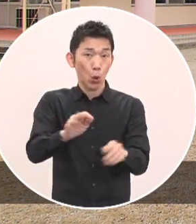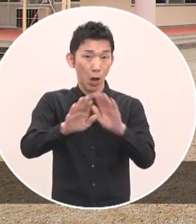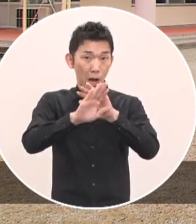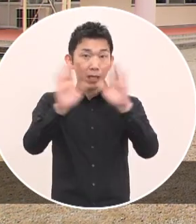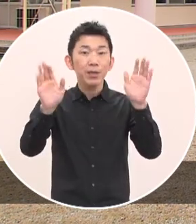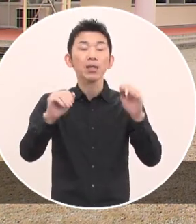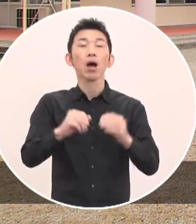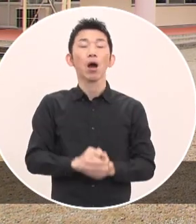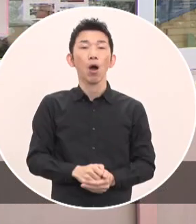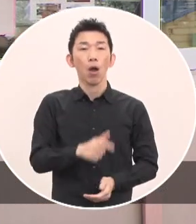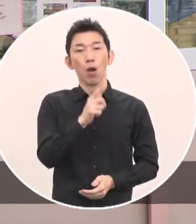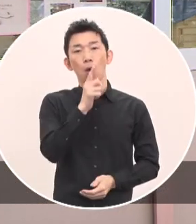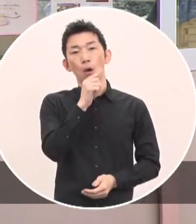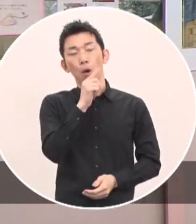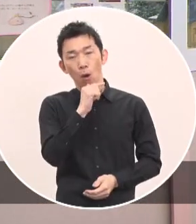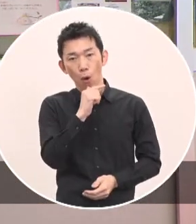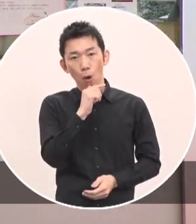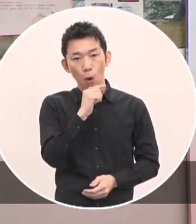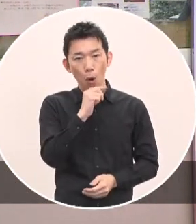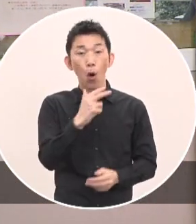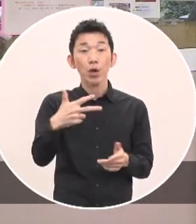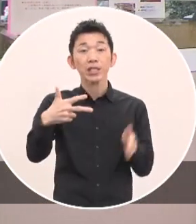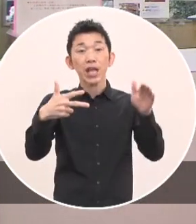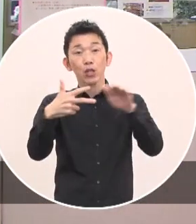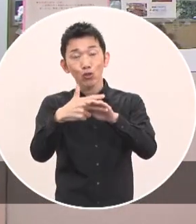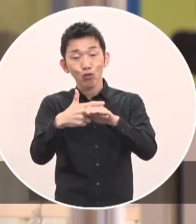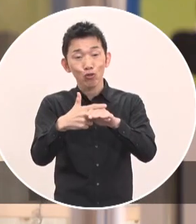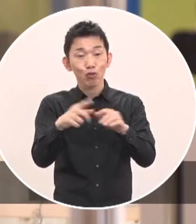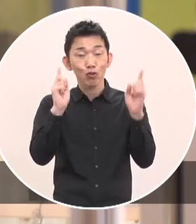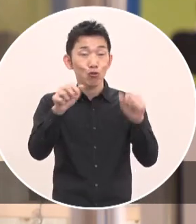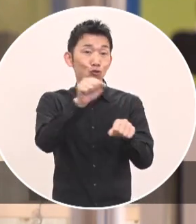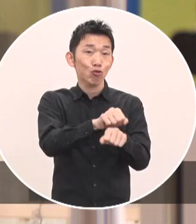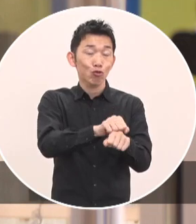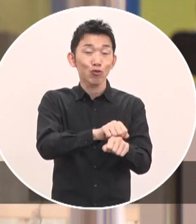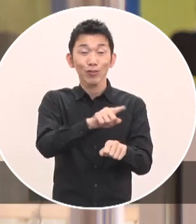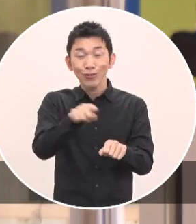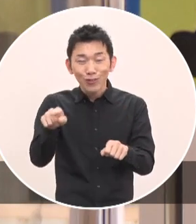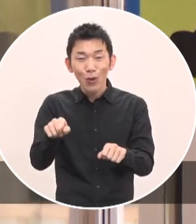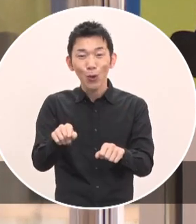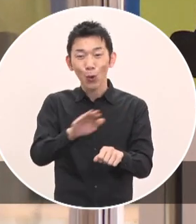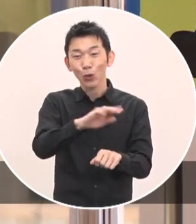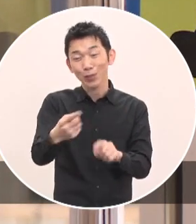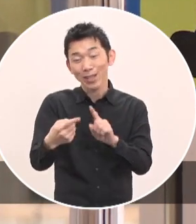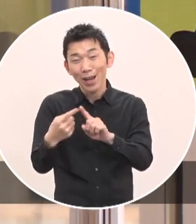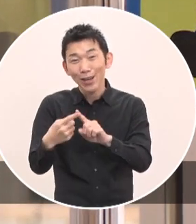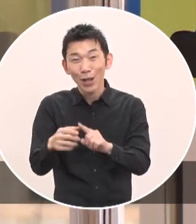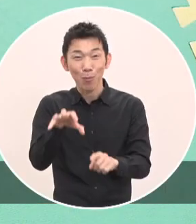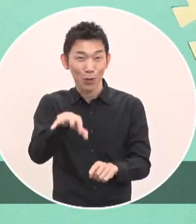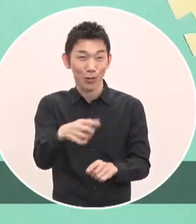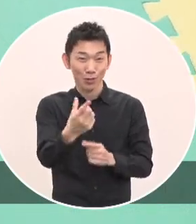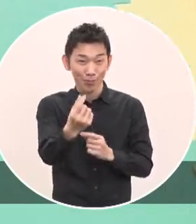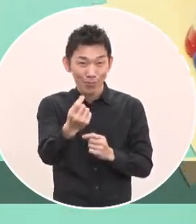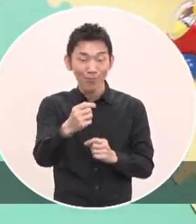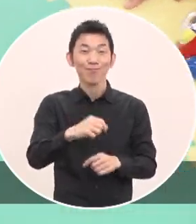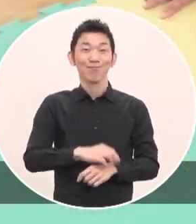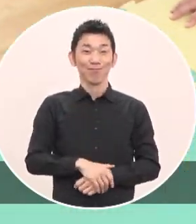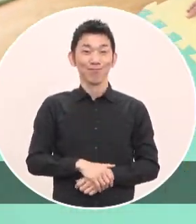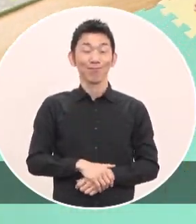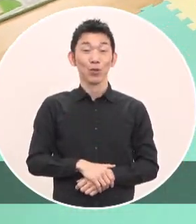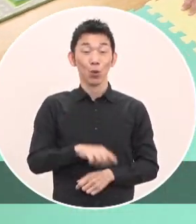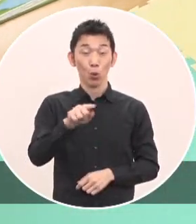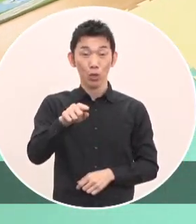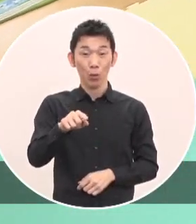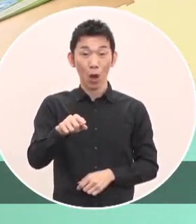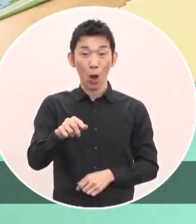それは施設遊具と子供達にはぴったりの場所ですねそうですねここでは保育士が常駐